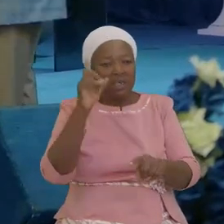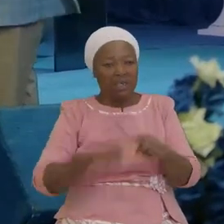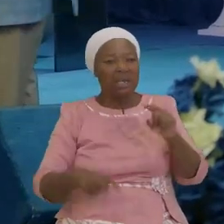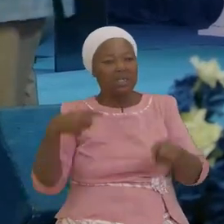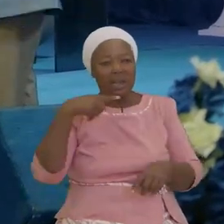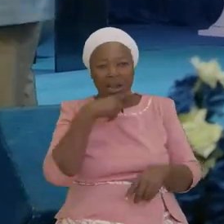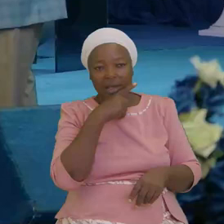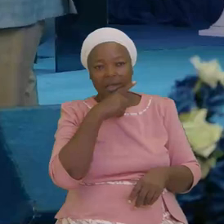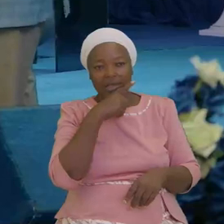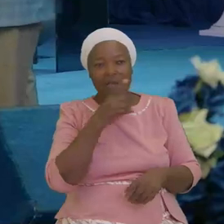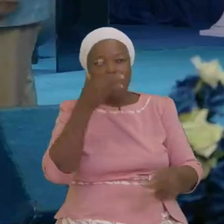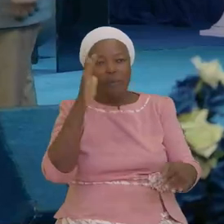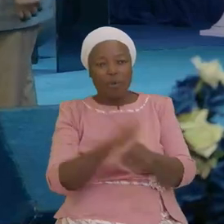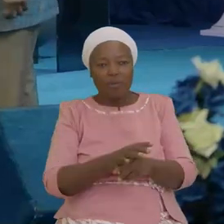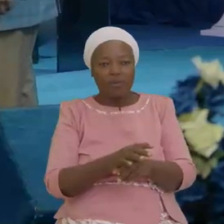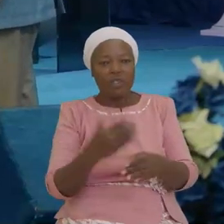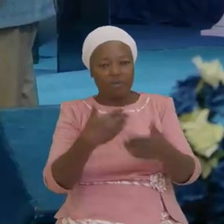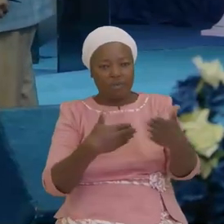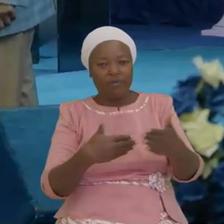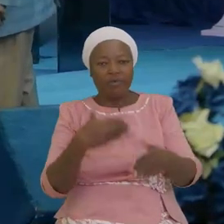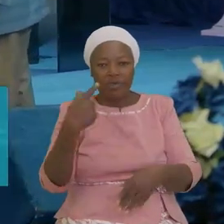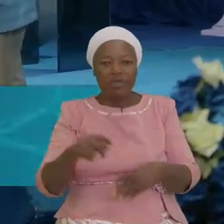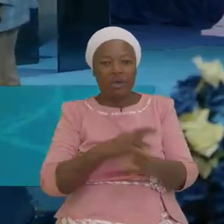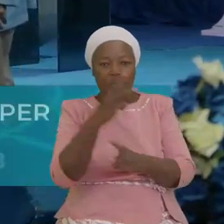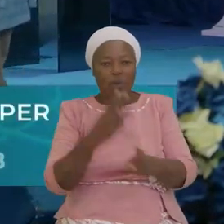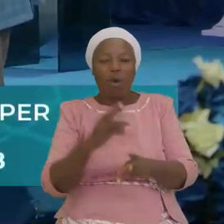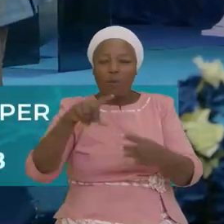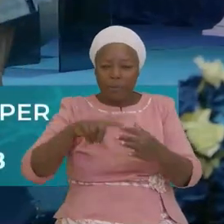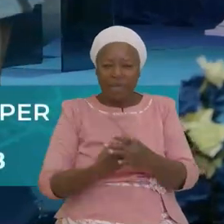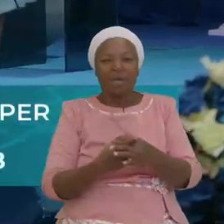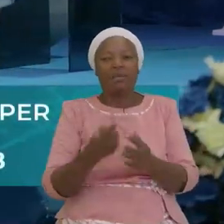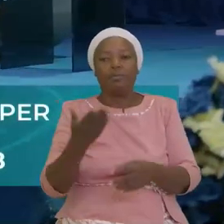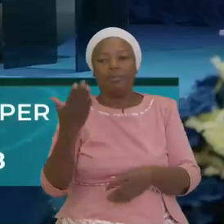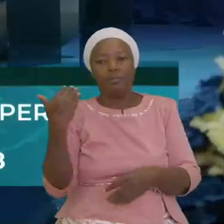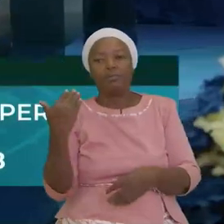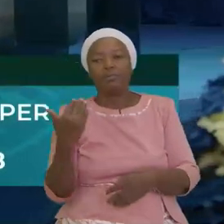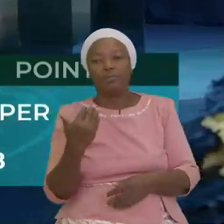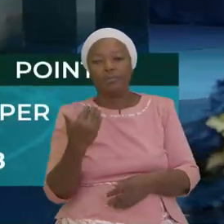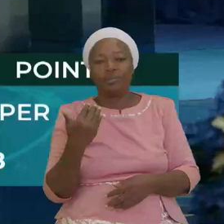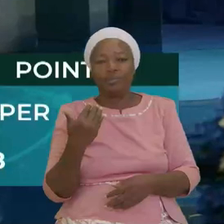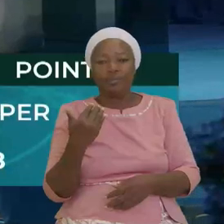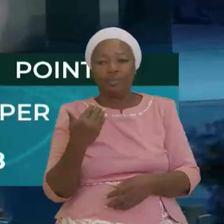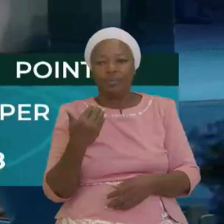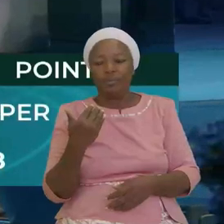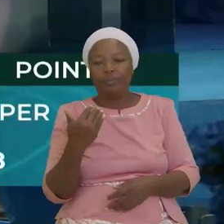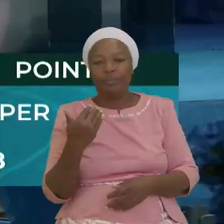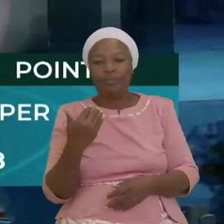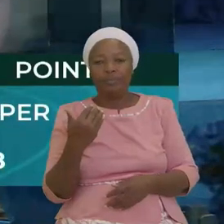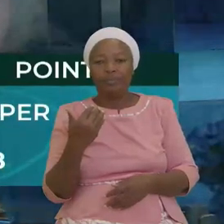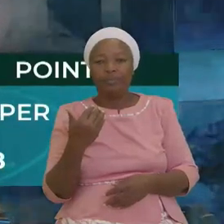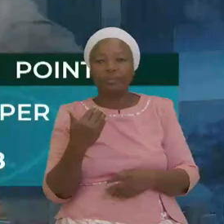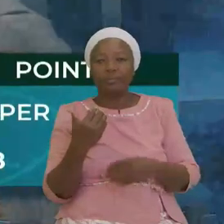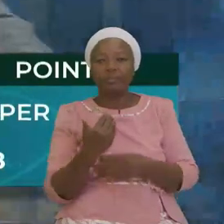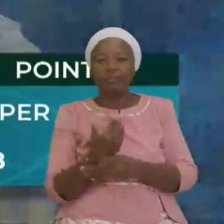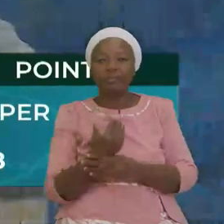Lesquels reposent sur l'espérance de la vie éternelle, promise dès les plus anciens temps par